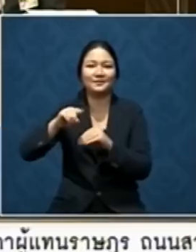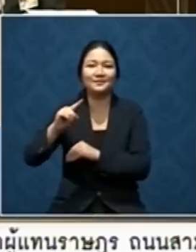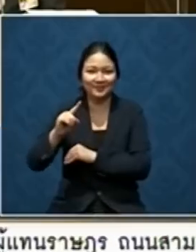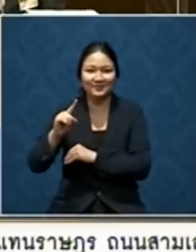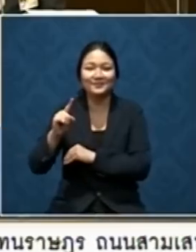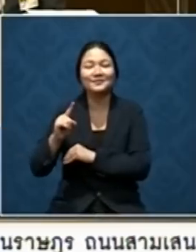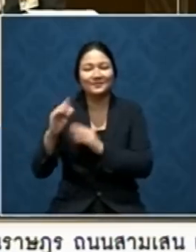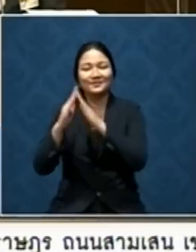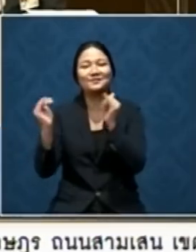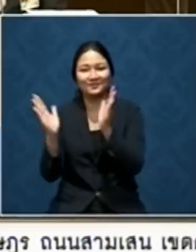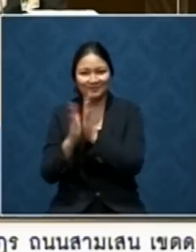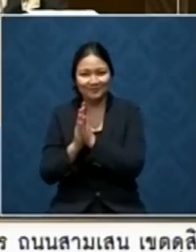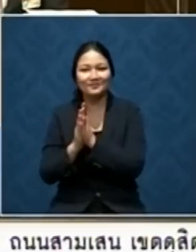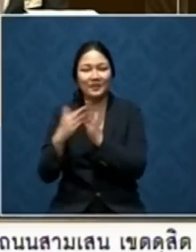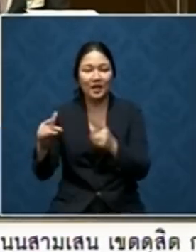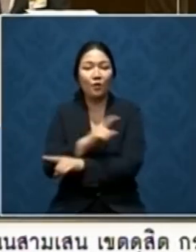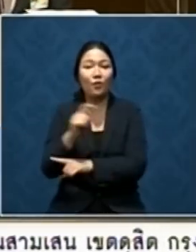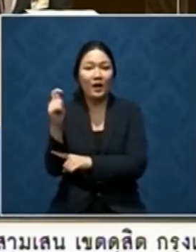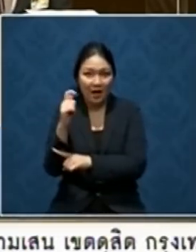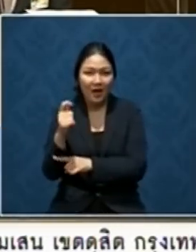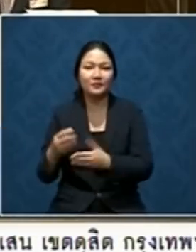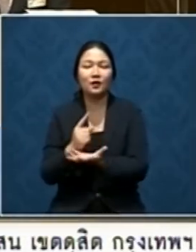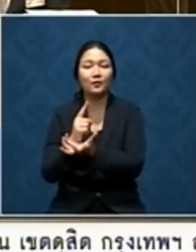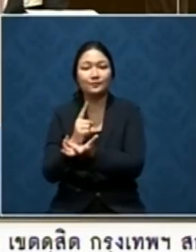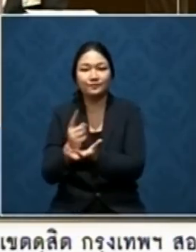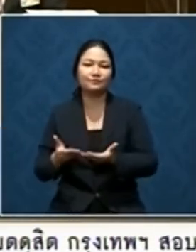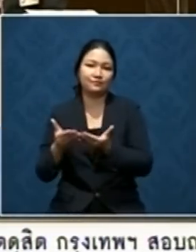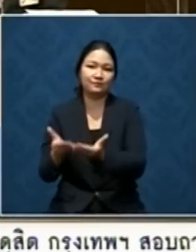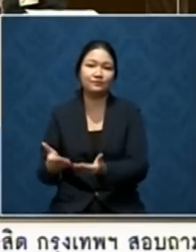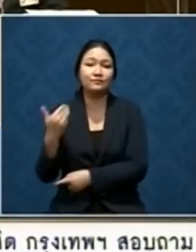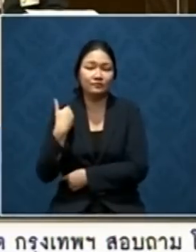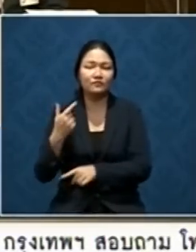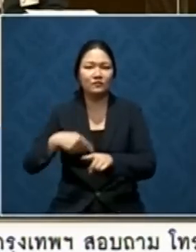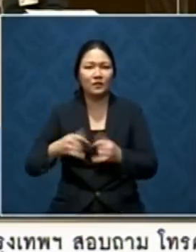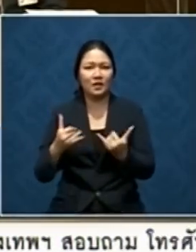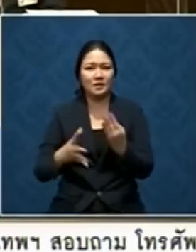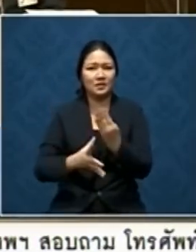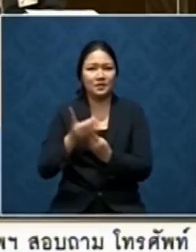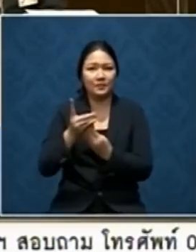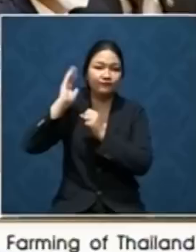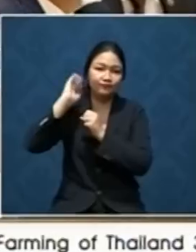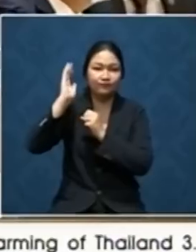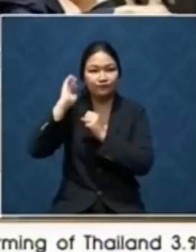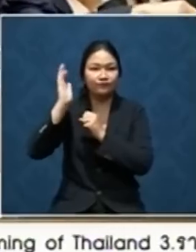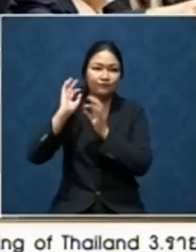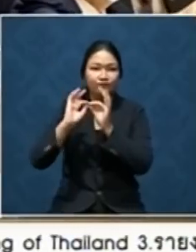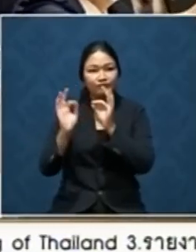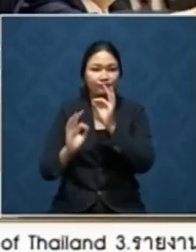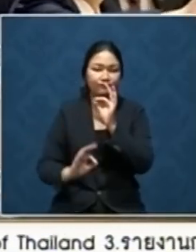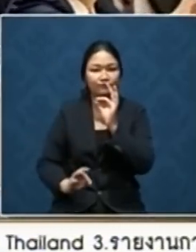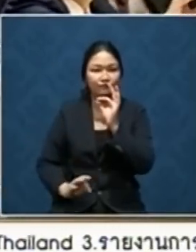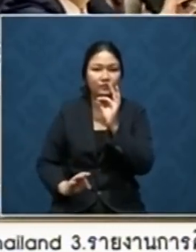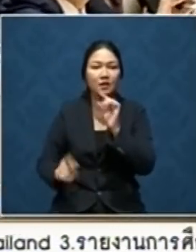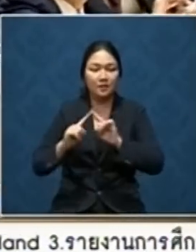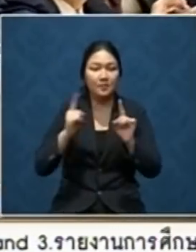ต่อการหาเสียงในพื้นที ่มันงานหลักของคุณได้เงินค่าจ้างมาเป็นส.ส.คุณมีหน้าที่เป็นนิติบัญญั